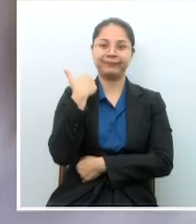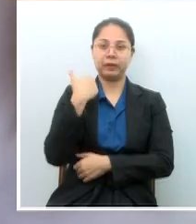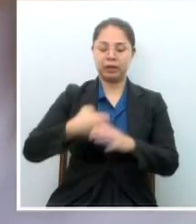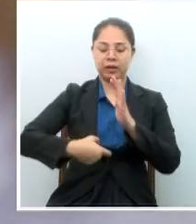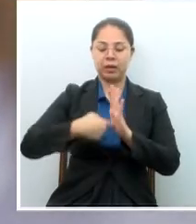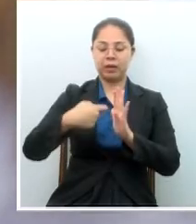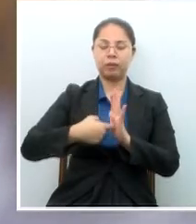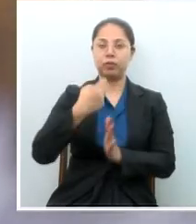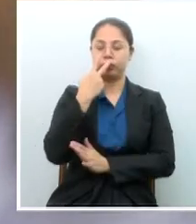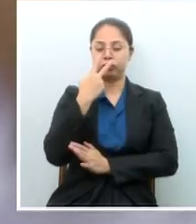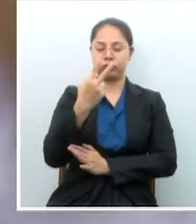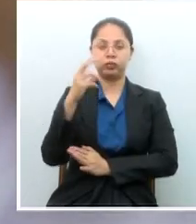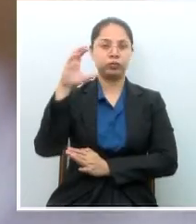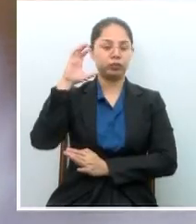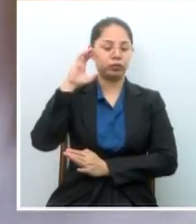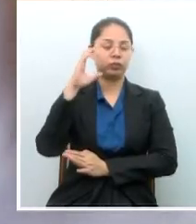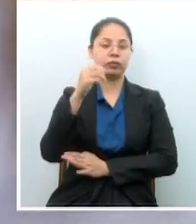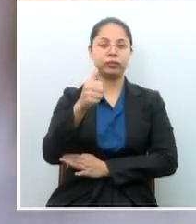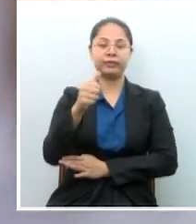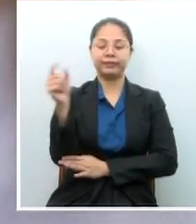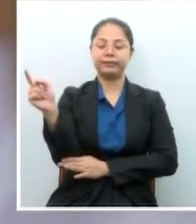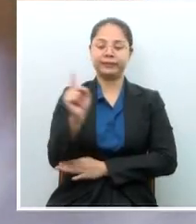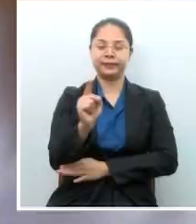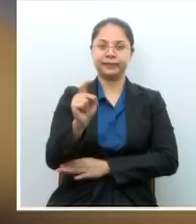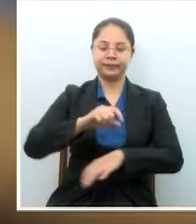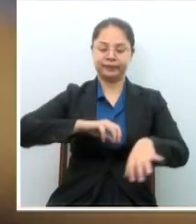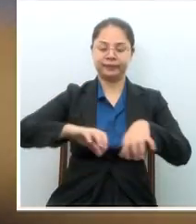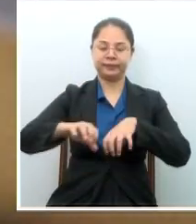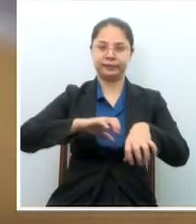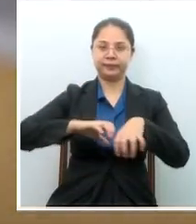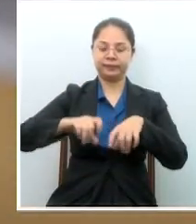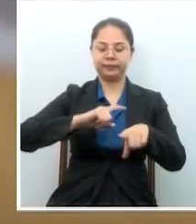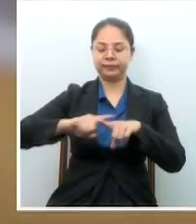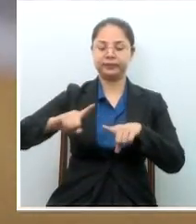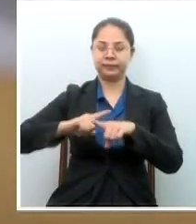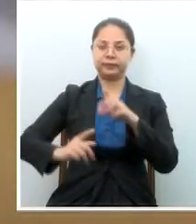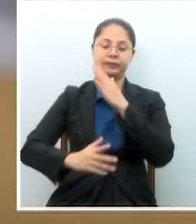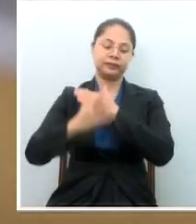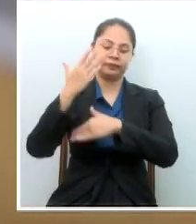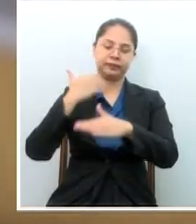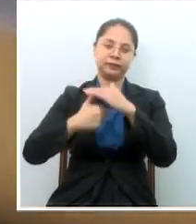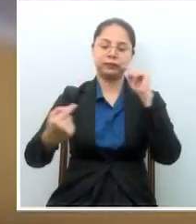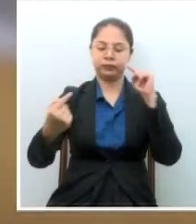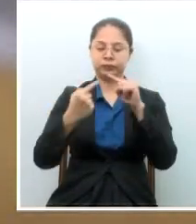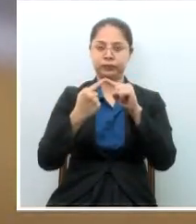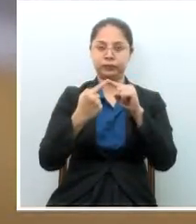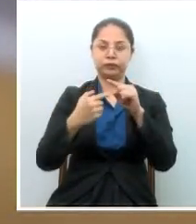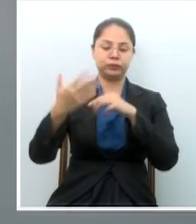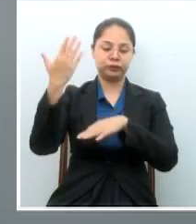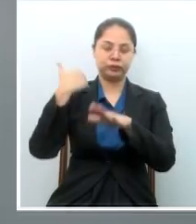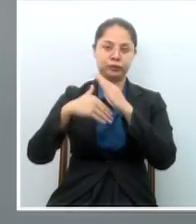ที่น่าเชื่อถือคุณครูจึงได้นำเทคนิคการจัดการเรียนรู้ทางประวัติศาสตร์ด้วยทักษะทางประวัติศ